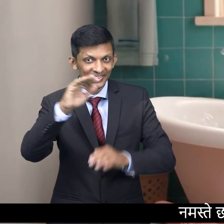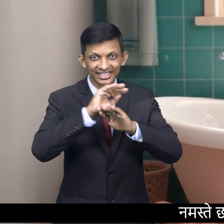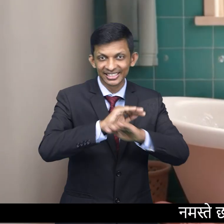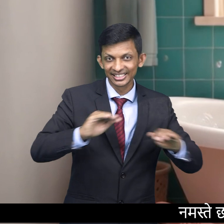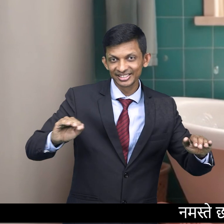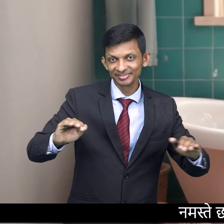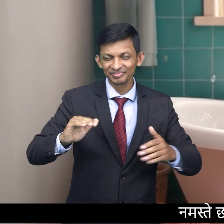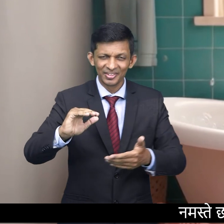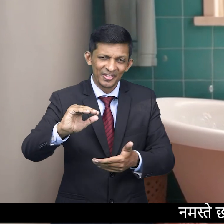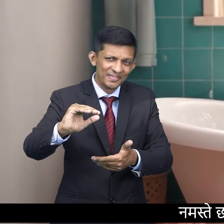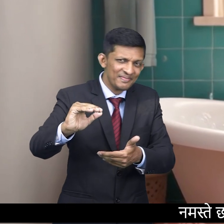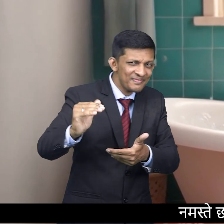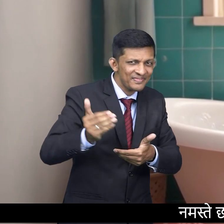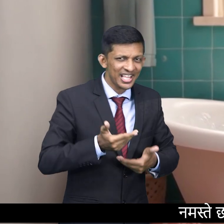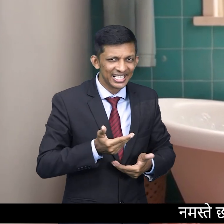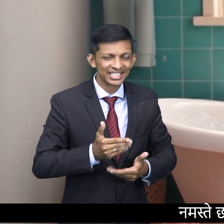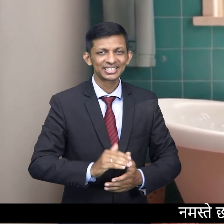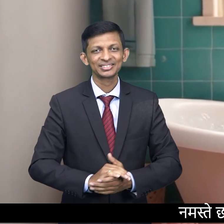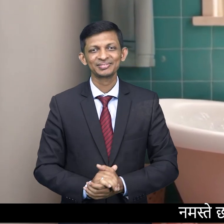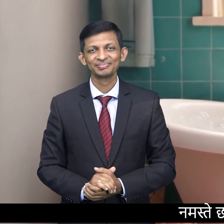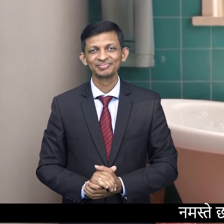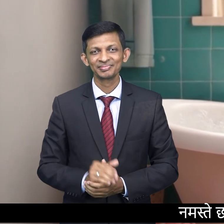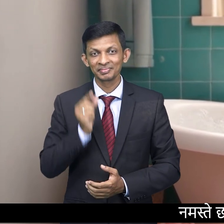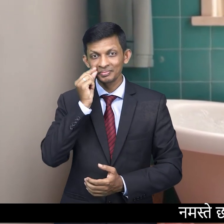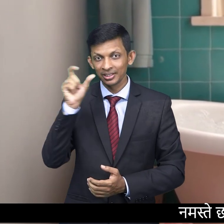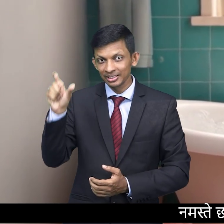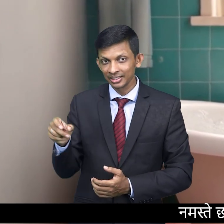नमस्ते छात्रों, आपका हार्दिक स्वागत है।